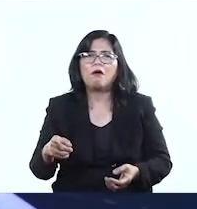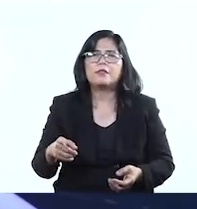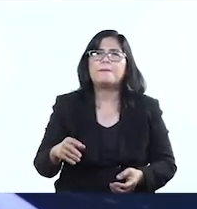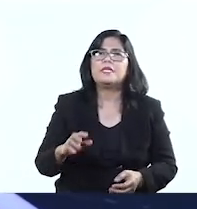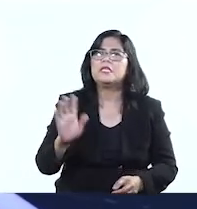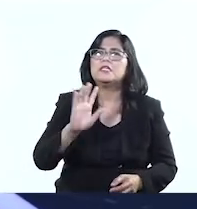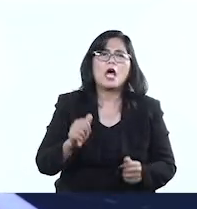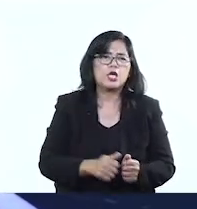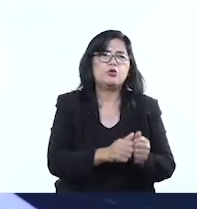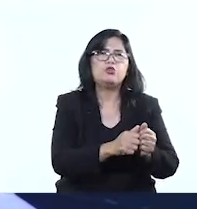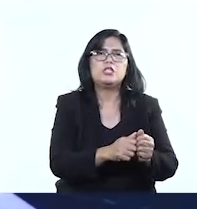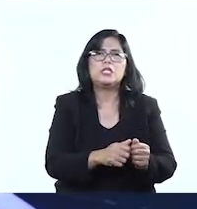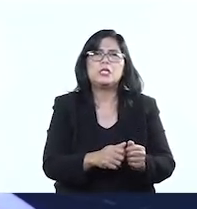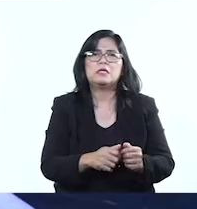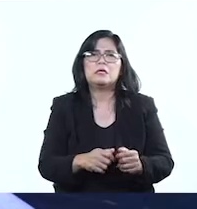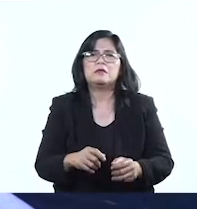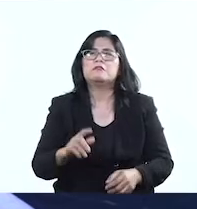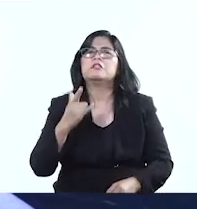kan mereka vaksin